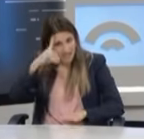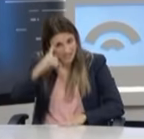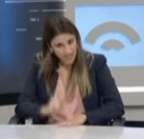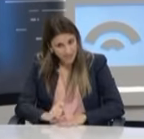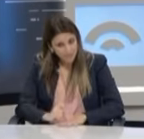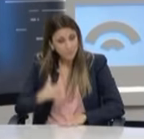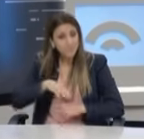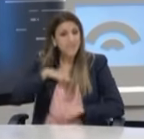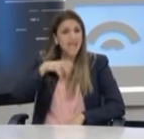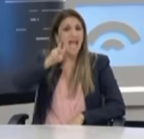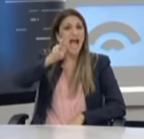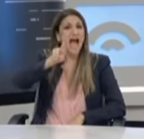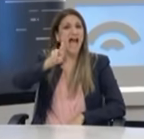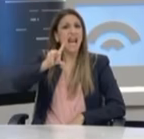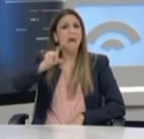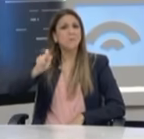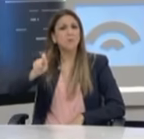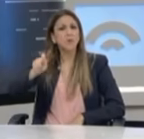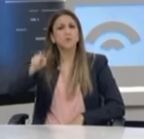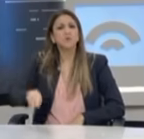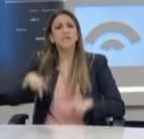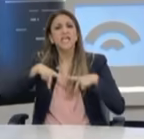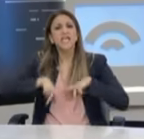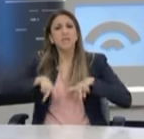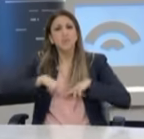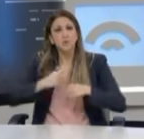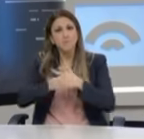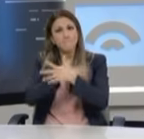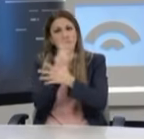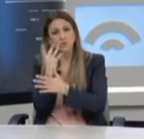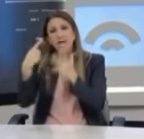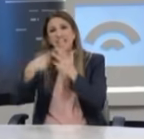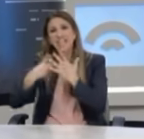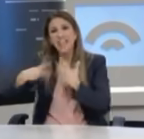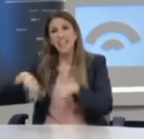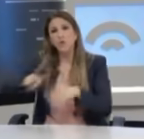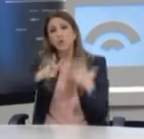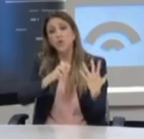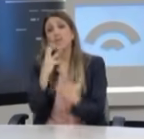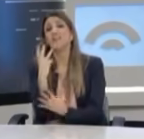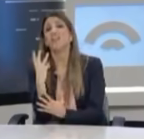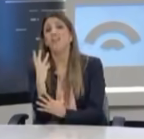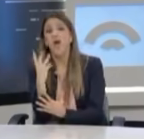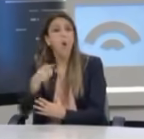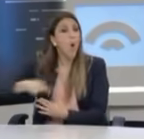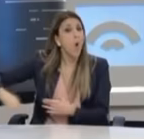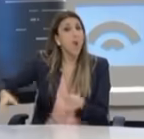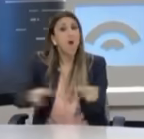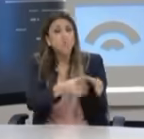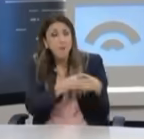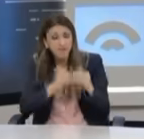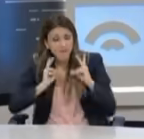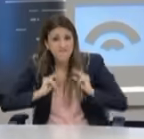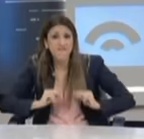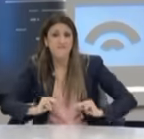Γιάννης Χαραλαμπόπουλος, υπουργός του ΠΑΣΟΚ το 1983. Πάγια και διακομματική ήταν η πολιτική αυτή